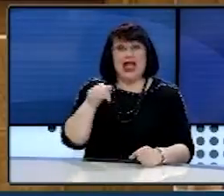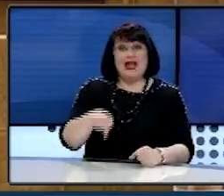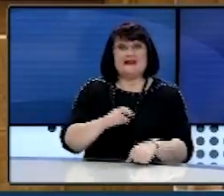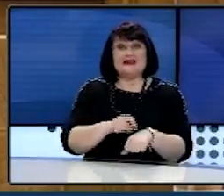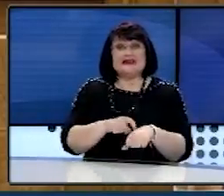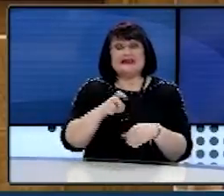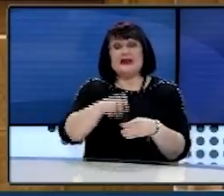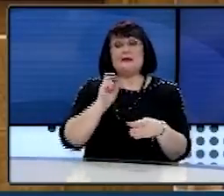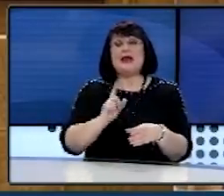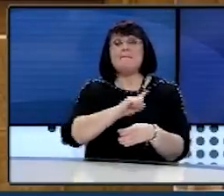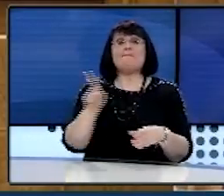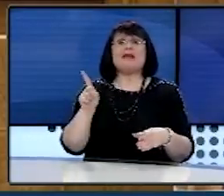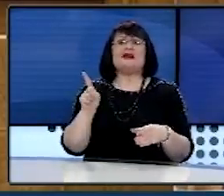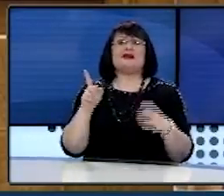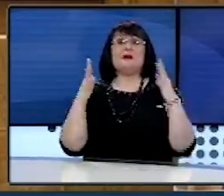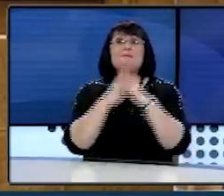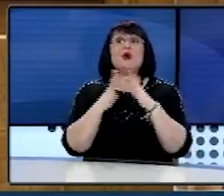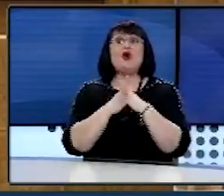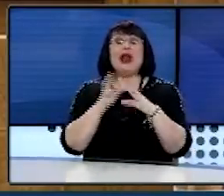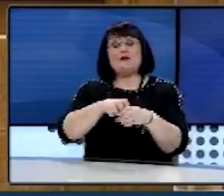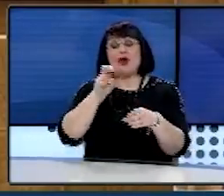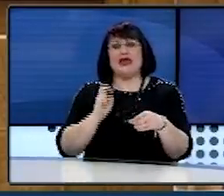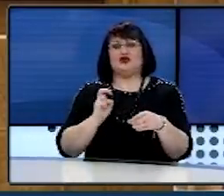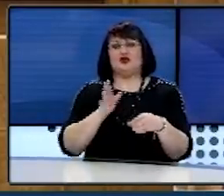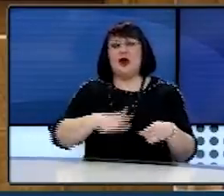λοιπόν εδώ και τώρα από αυτό τον υπεριαλιστικό πόλεμο από όλες τις πλευρές.